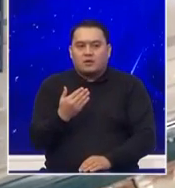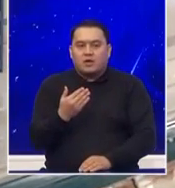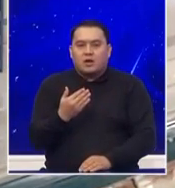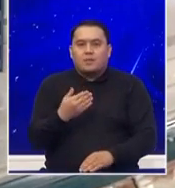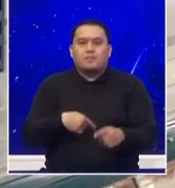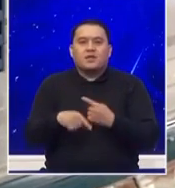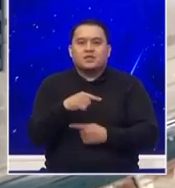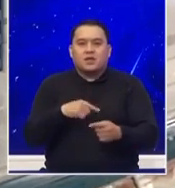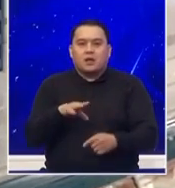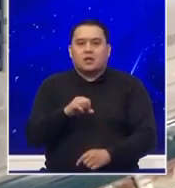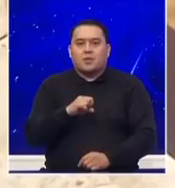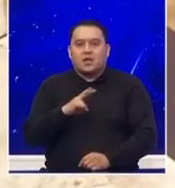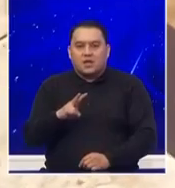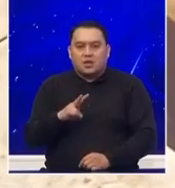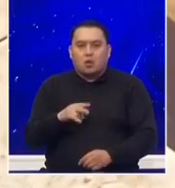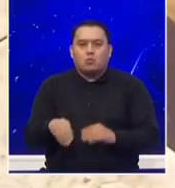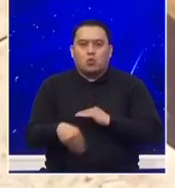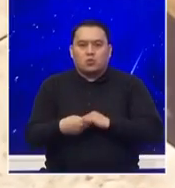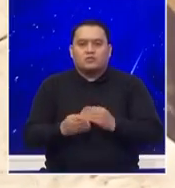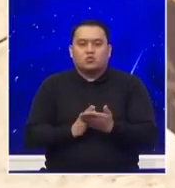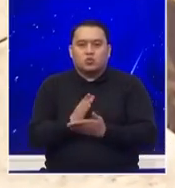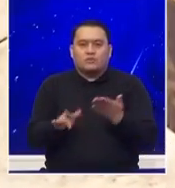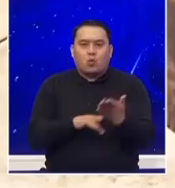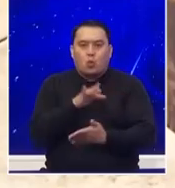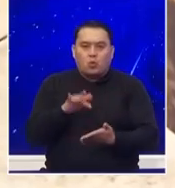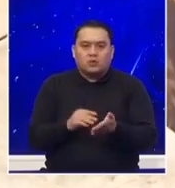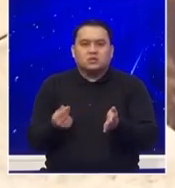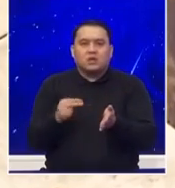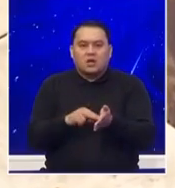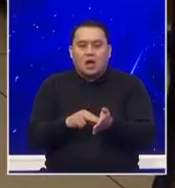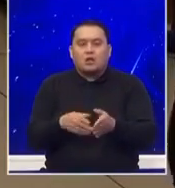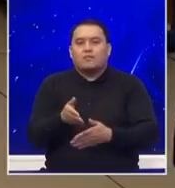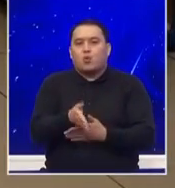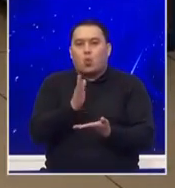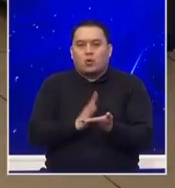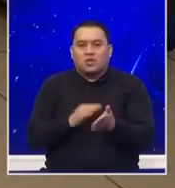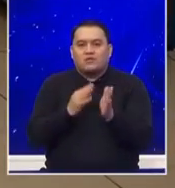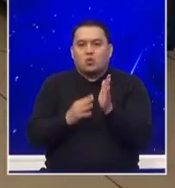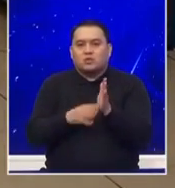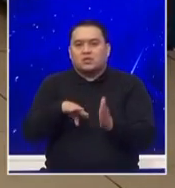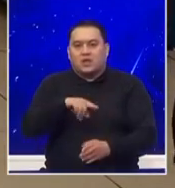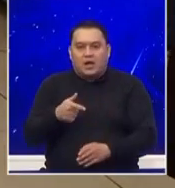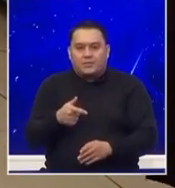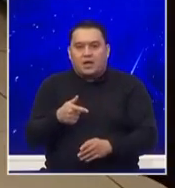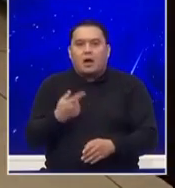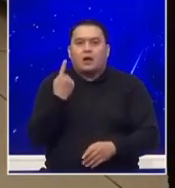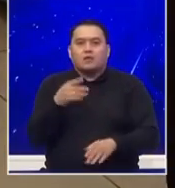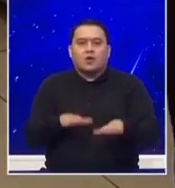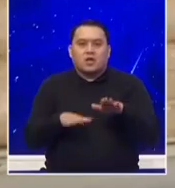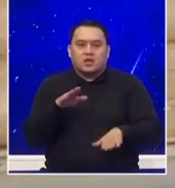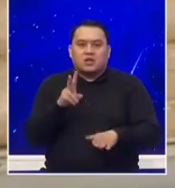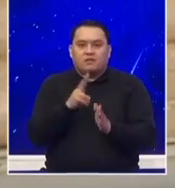палаты предпринимателя Атамикен и антикоррупционной службы города. Цена на буханку хлеба составляет 90 тенге, стоимость килограмма